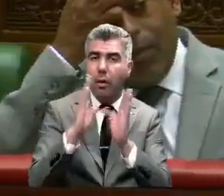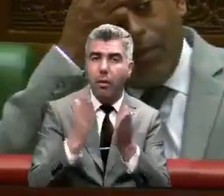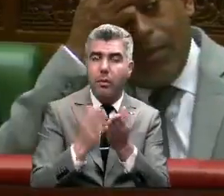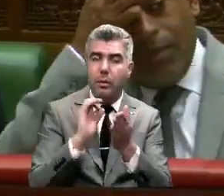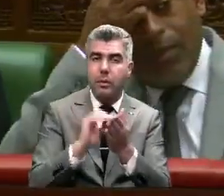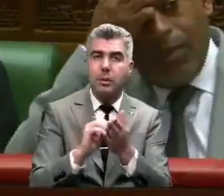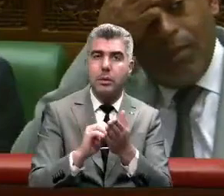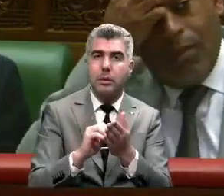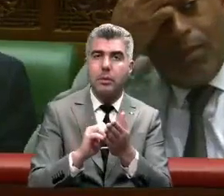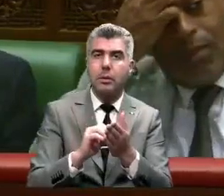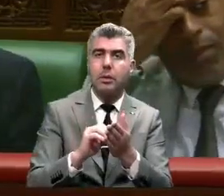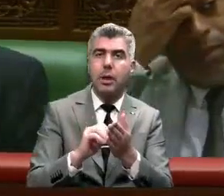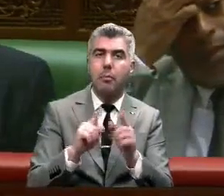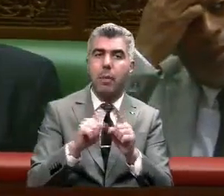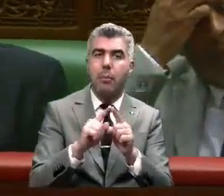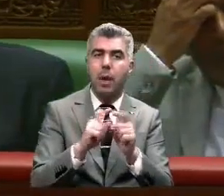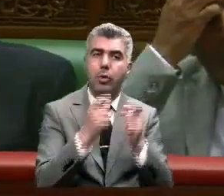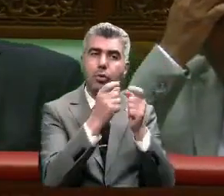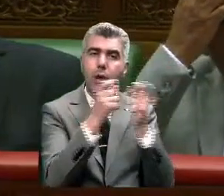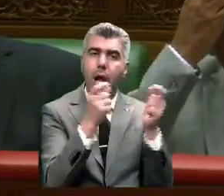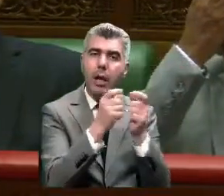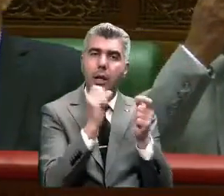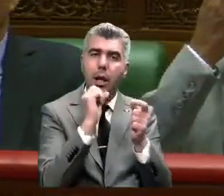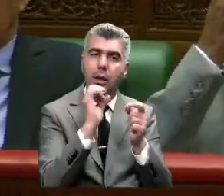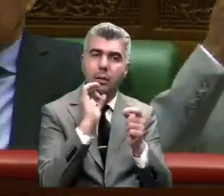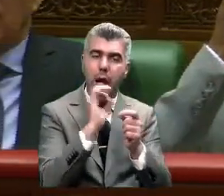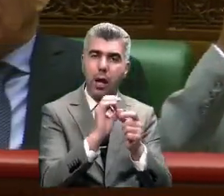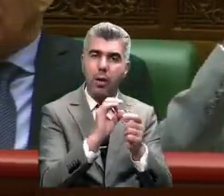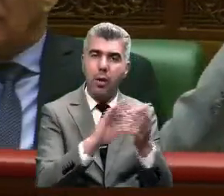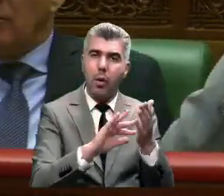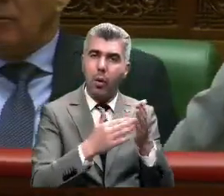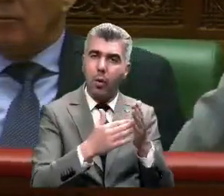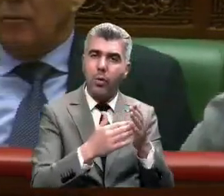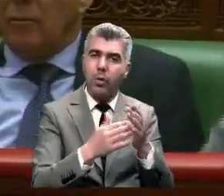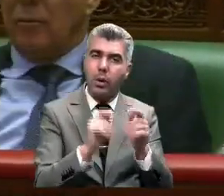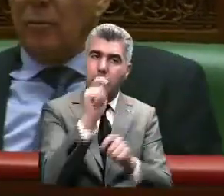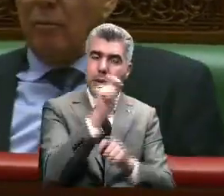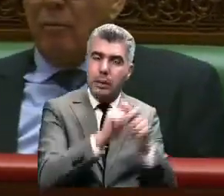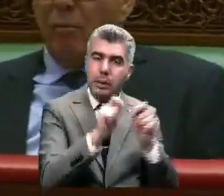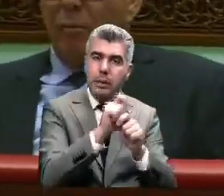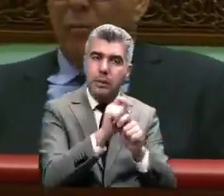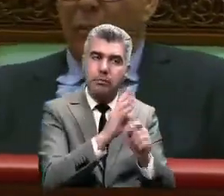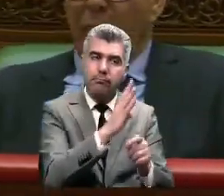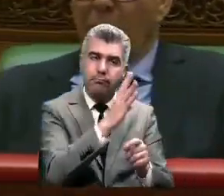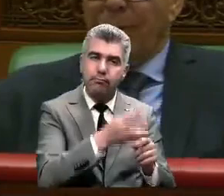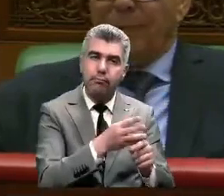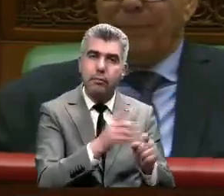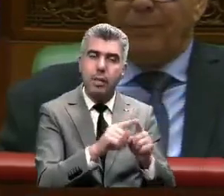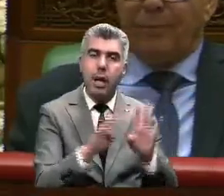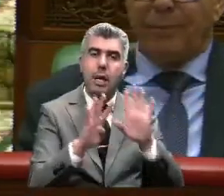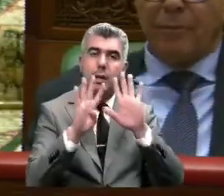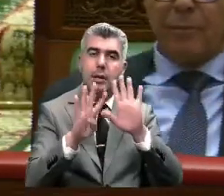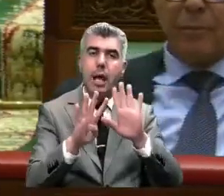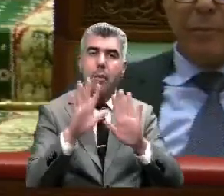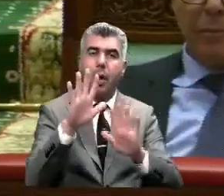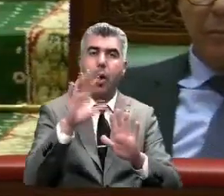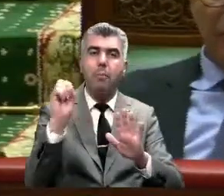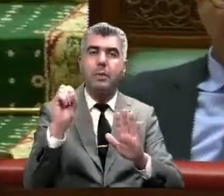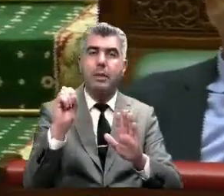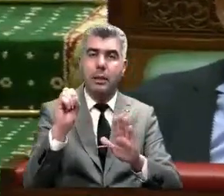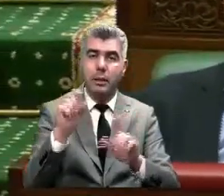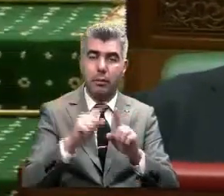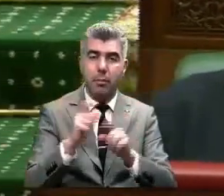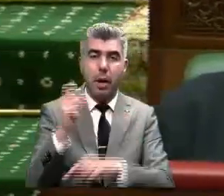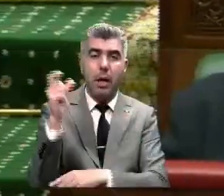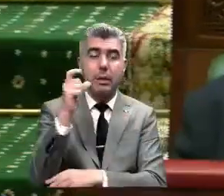إبرام صفقة مع المختبر العمومي للتجارب والدراسات لإنجاز خبرات تقنية على 950 بناية